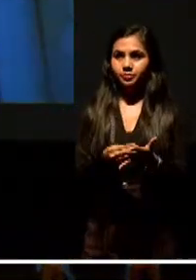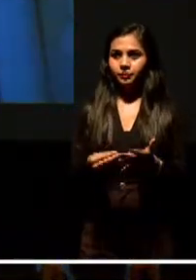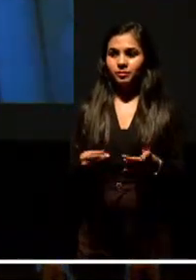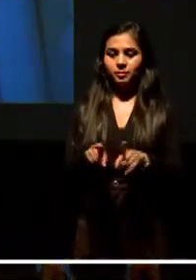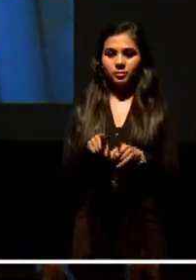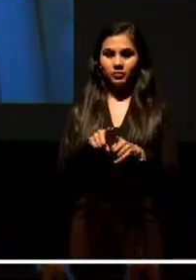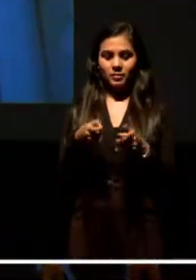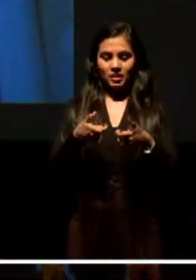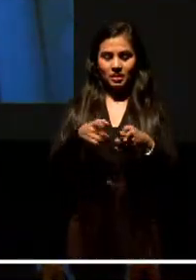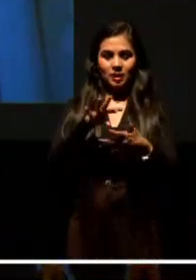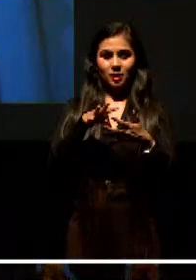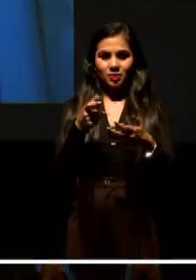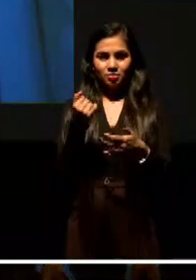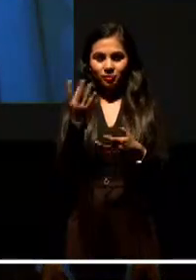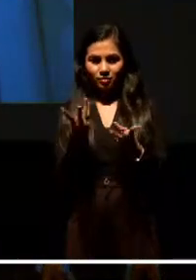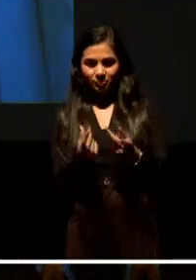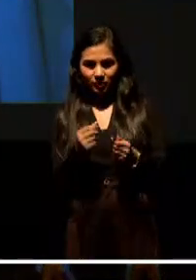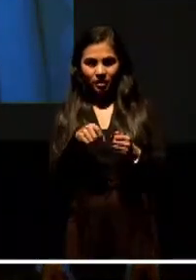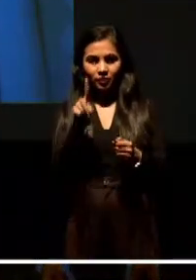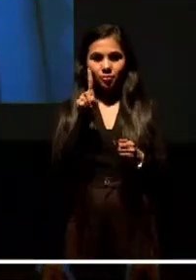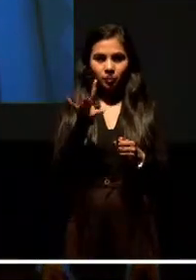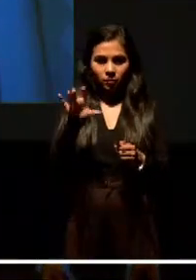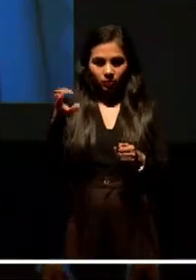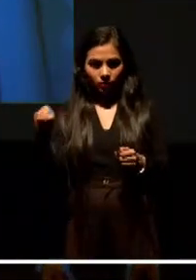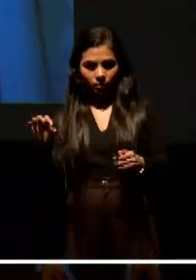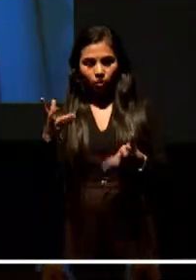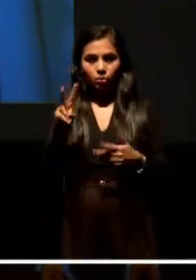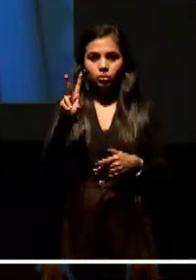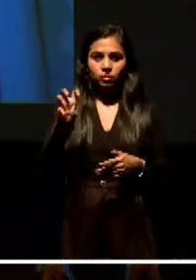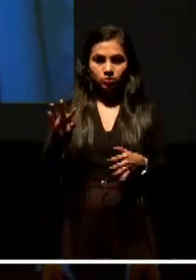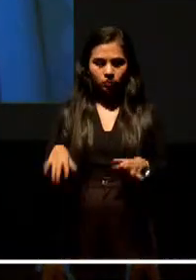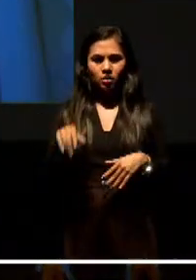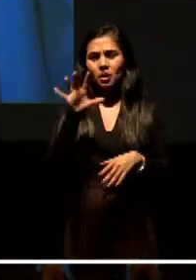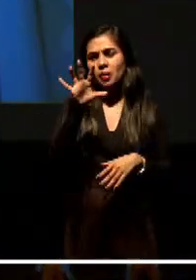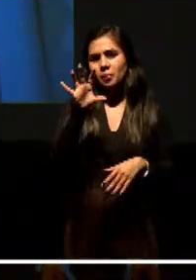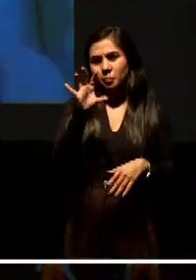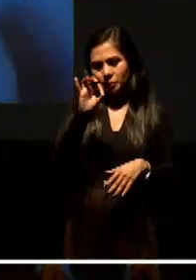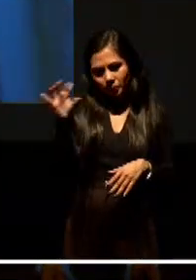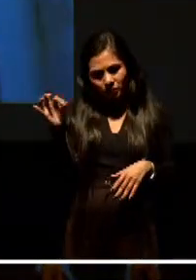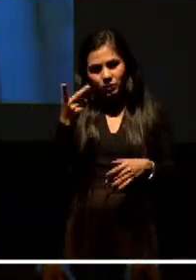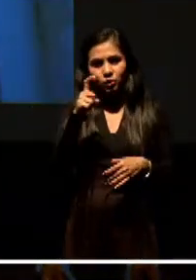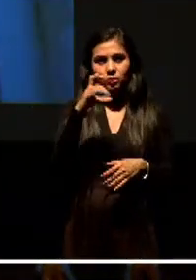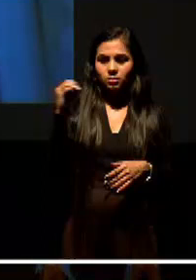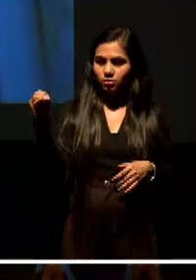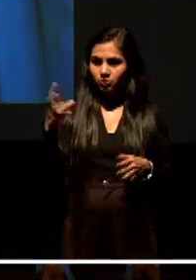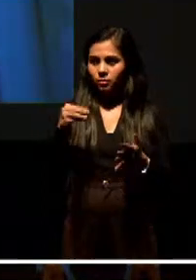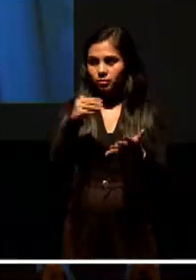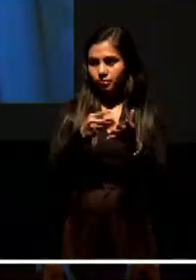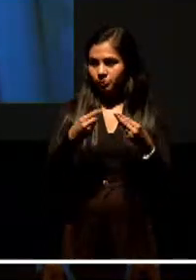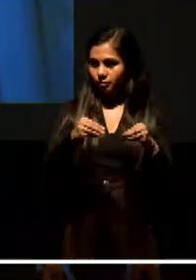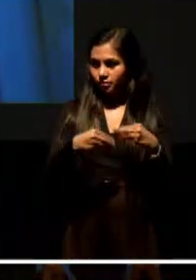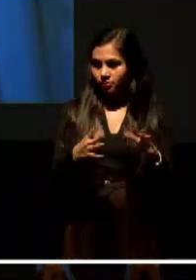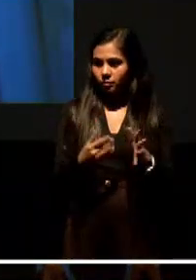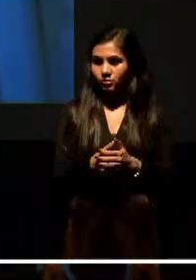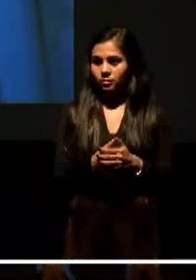जो 1500-2000 का मिलता है वो हम 500-700 रुपए में बेचते हैं। लाइक जो टॉकिंग कैलकुलेटर जिसकी जरूरत हर